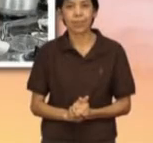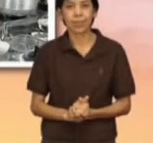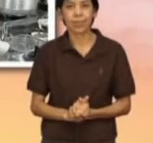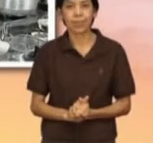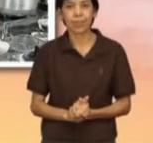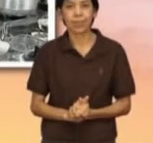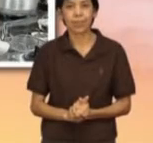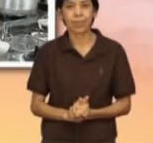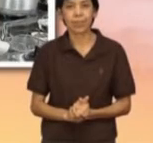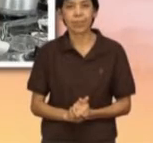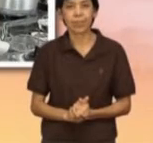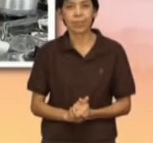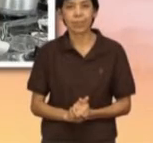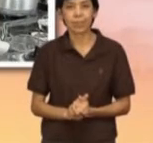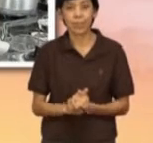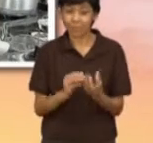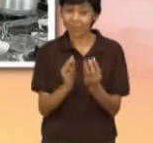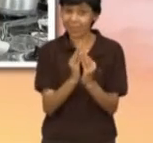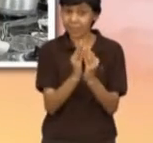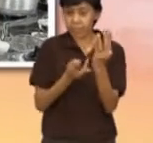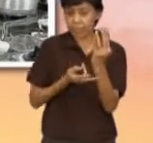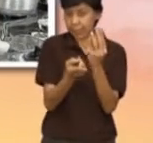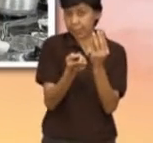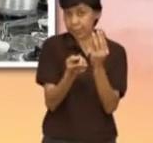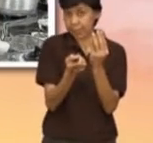ยังไงเออค่ะ ตัดก้านออก